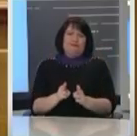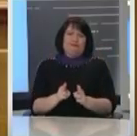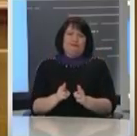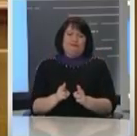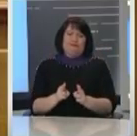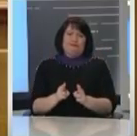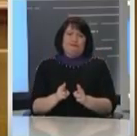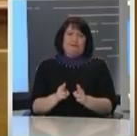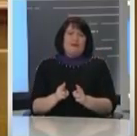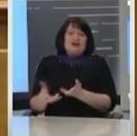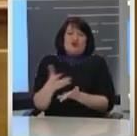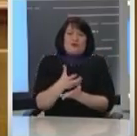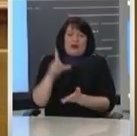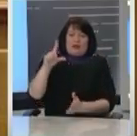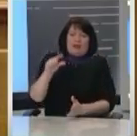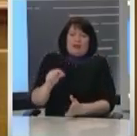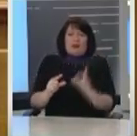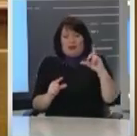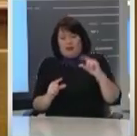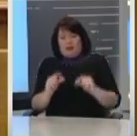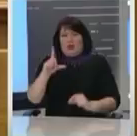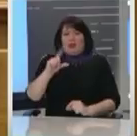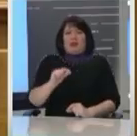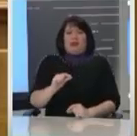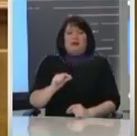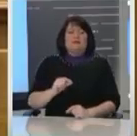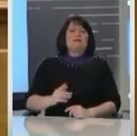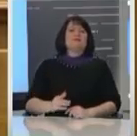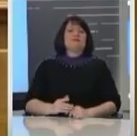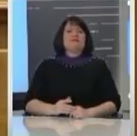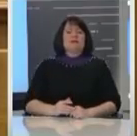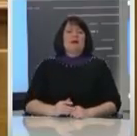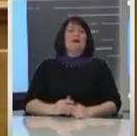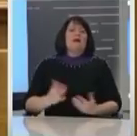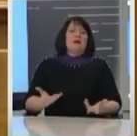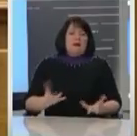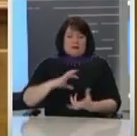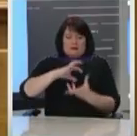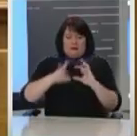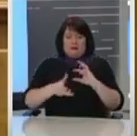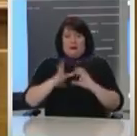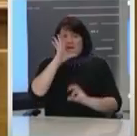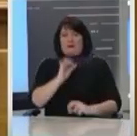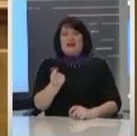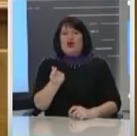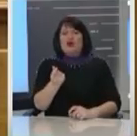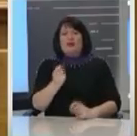το διαθέσιμο εισόδημα των πολιτών. Και όλα αυτά ενώ προκαλείτε τεράστιες τρευλώσεις στην πραγματική